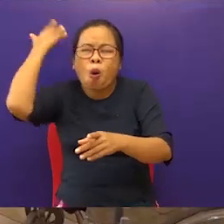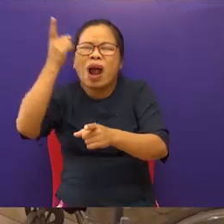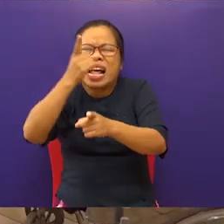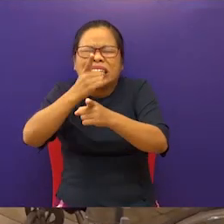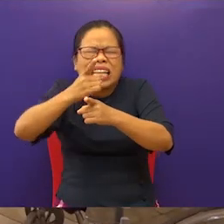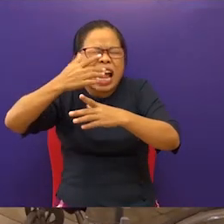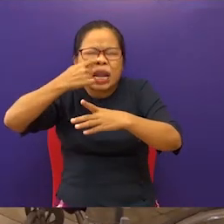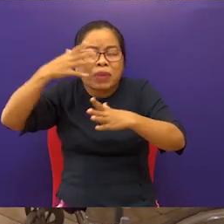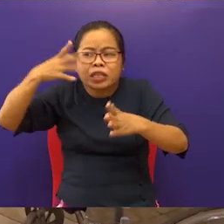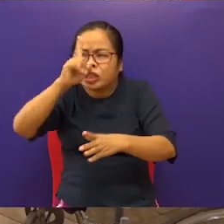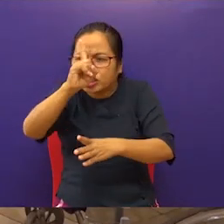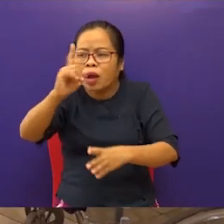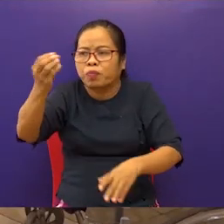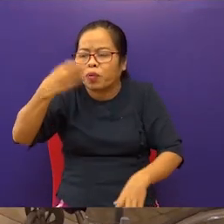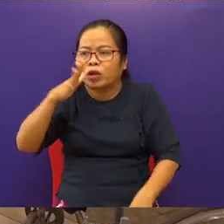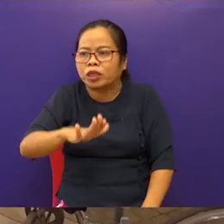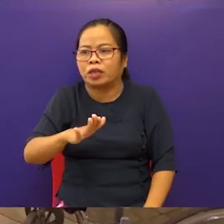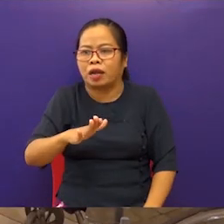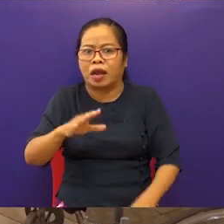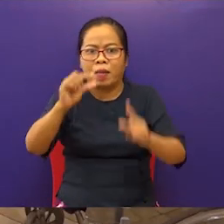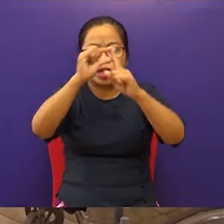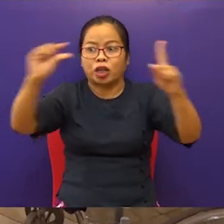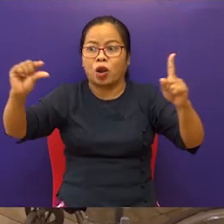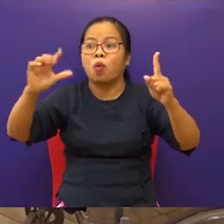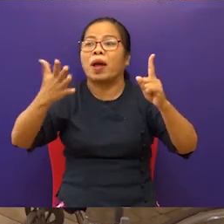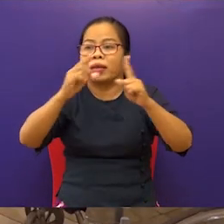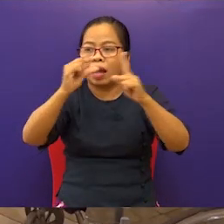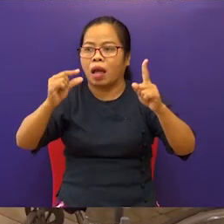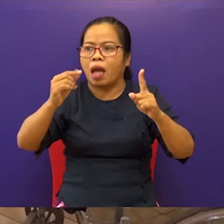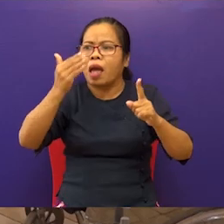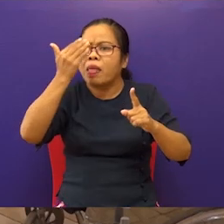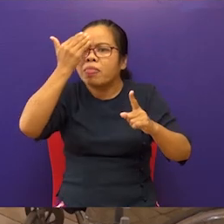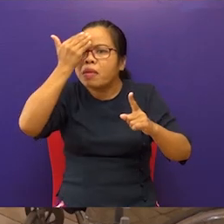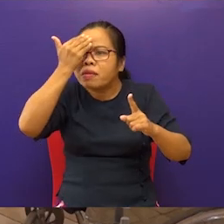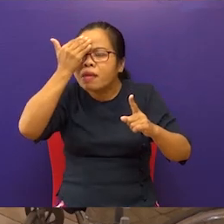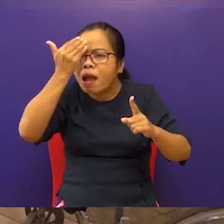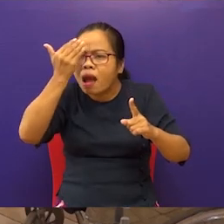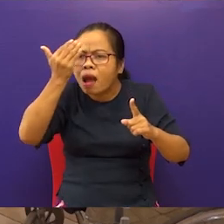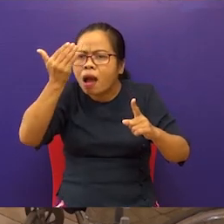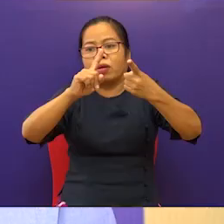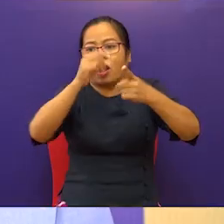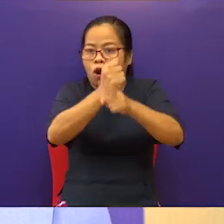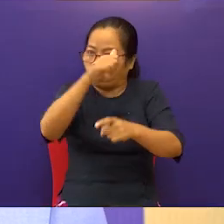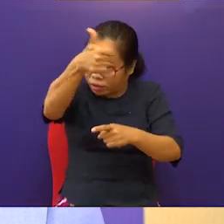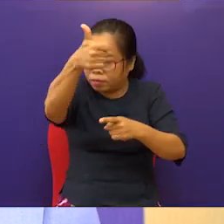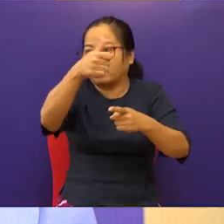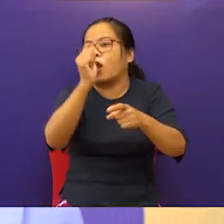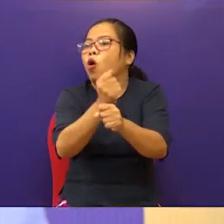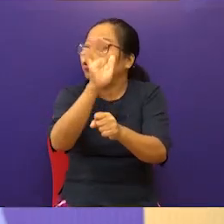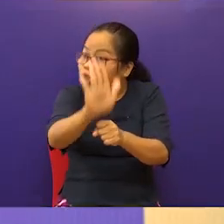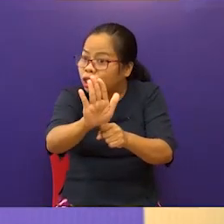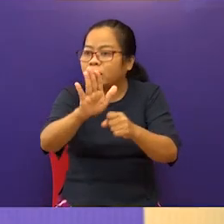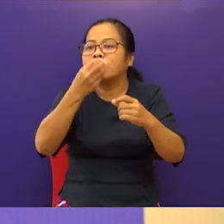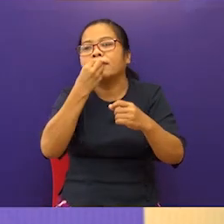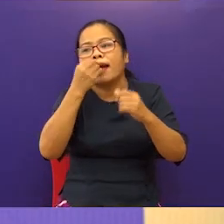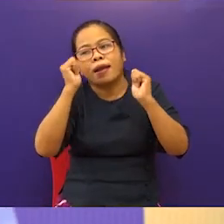မျိုးသားကော်မတီကကိုတာ system ကိုပြတ်ထန်းရမယ်ဆိုတာပါပြီးသားအဲ့အတွက်ကျွန်တော်တို့ဘာမှတာကြီးတွေးမနေနဲ့စလိုက်ဖို့ပဲလိုတယ ်ဟု